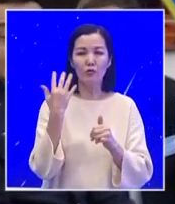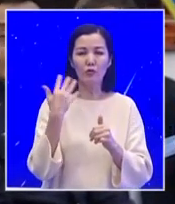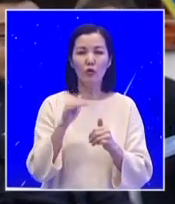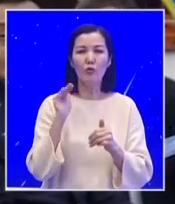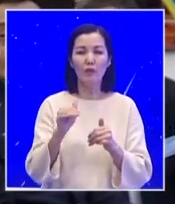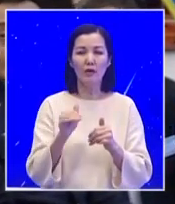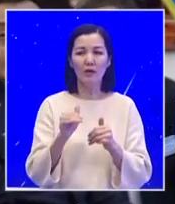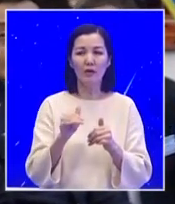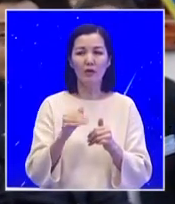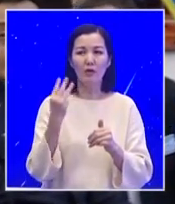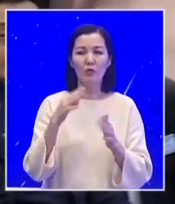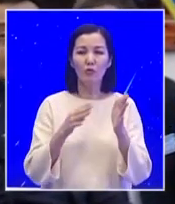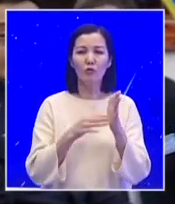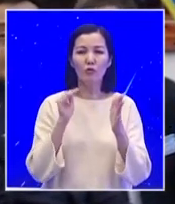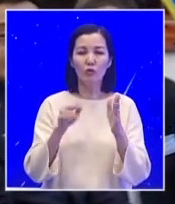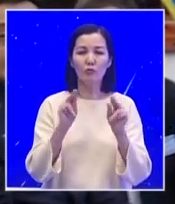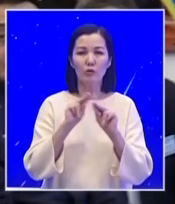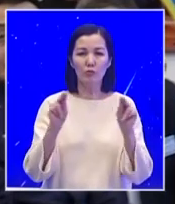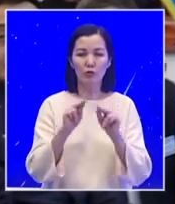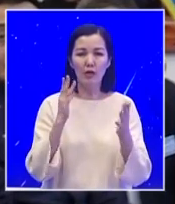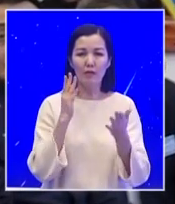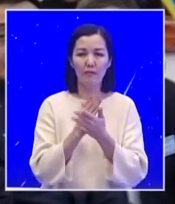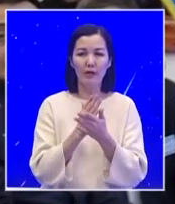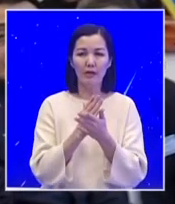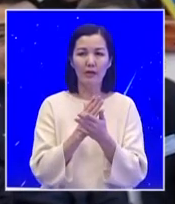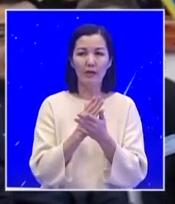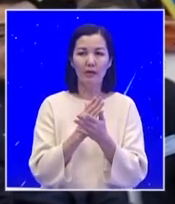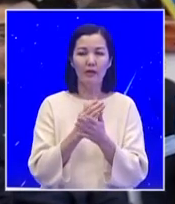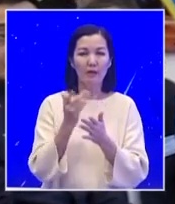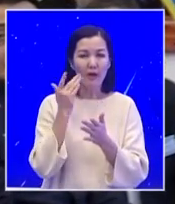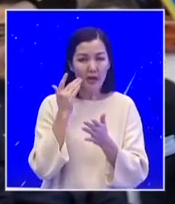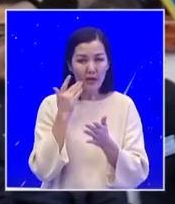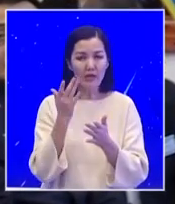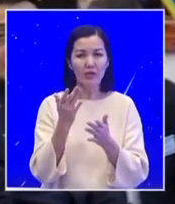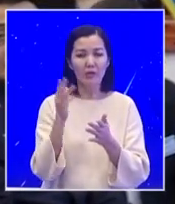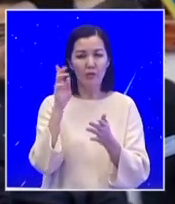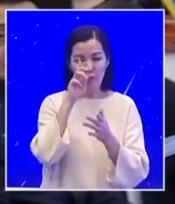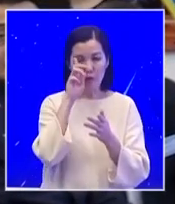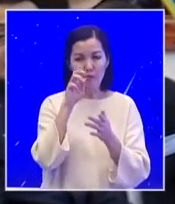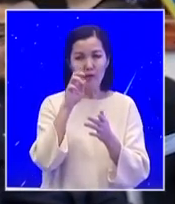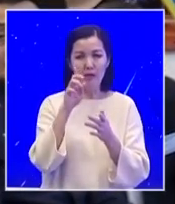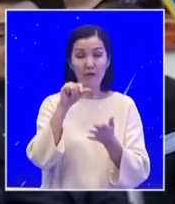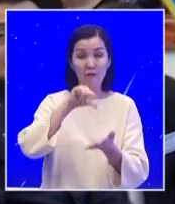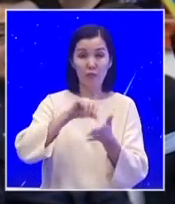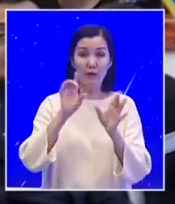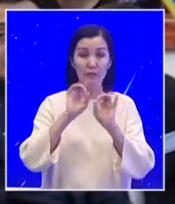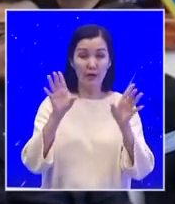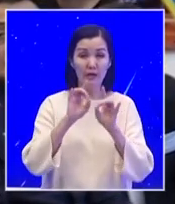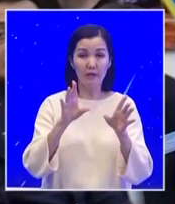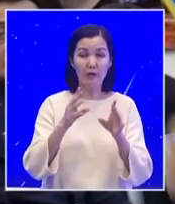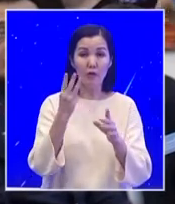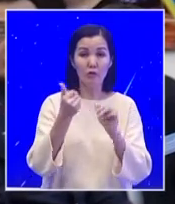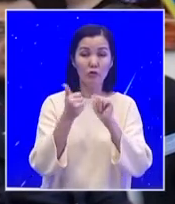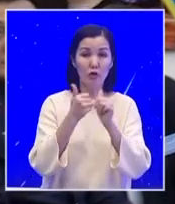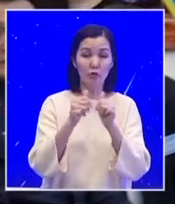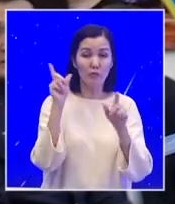мыңнан 39 мың мұғалімімз бар. Но біз арғашан әнеугіні мен үкіметте баяндама жасағанда сол шаусымды